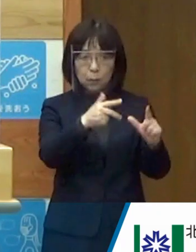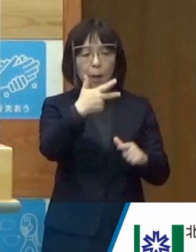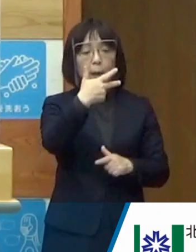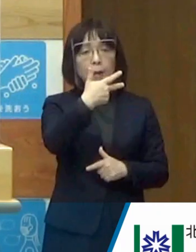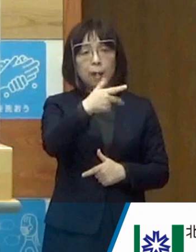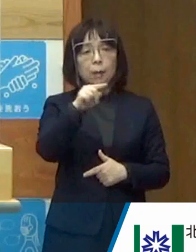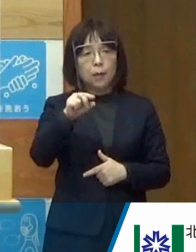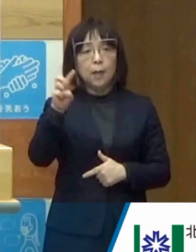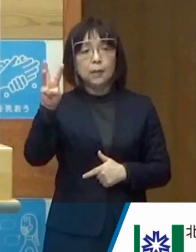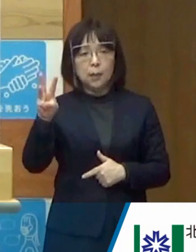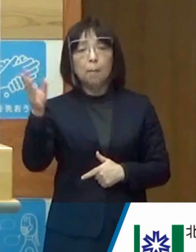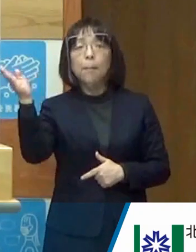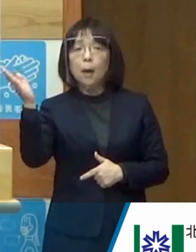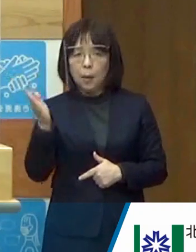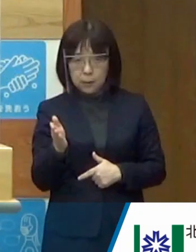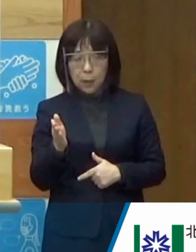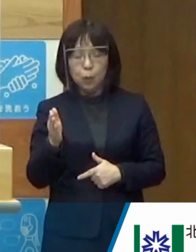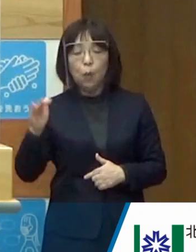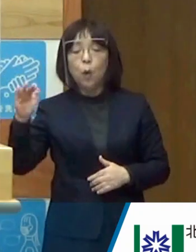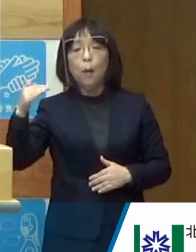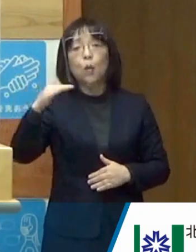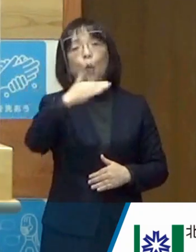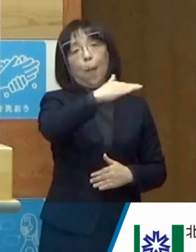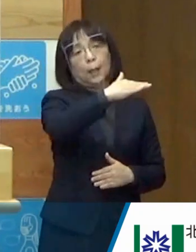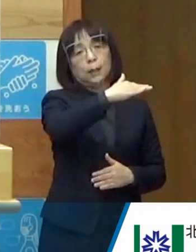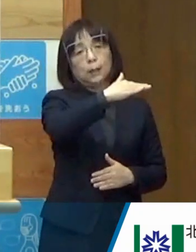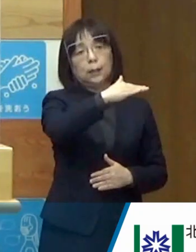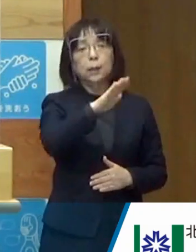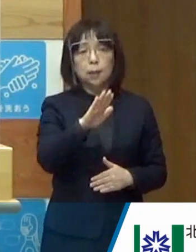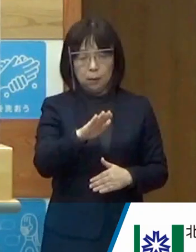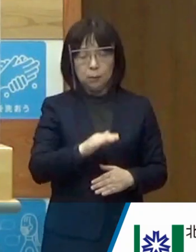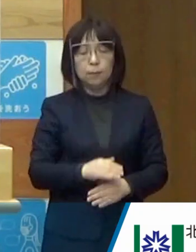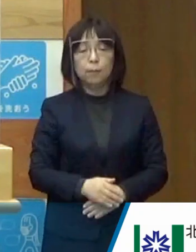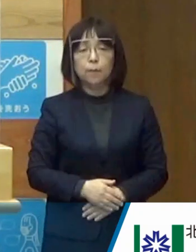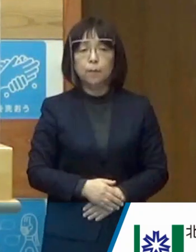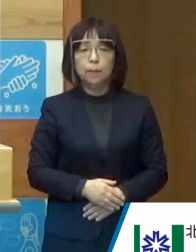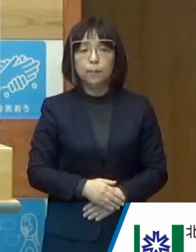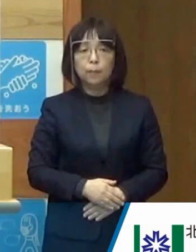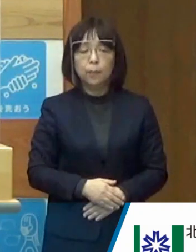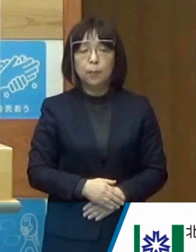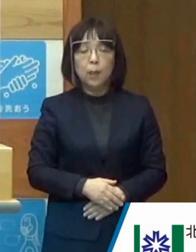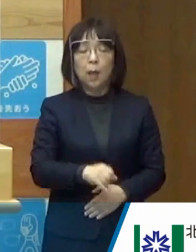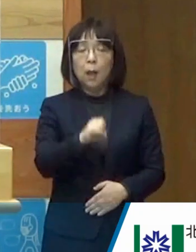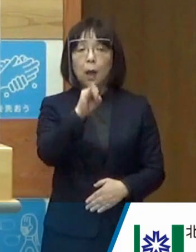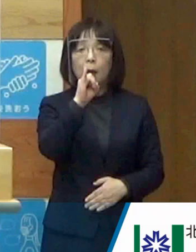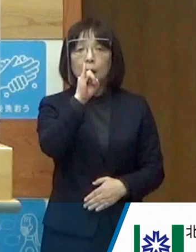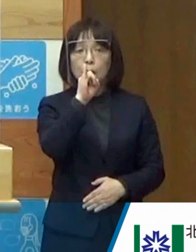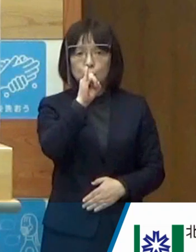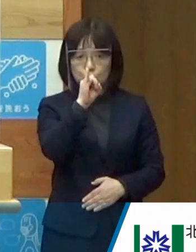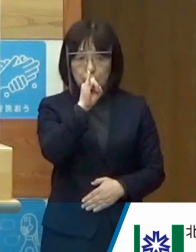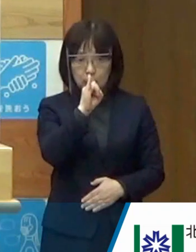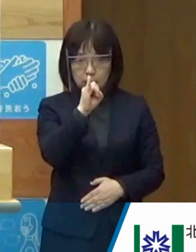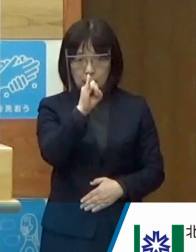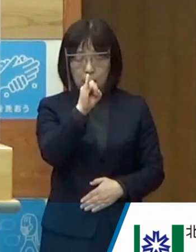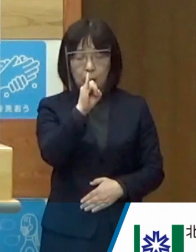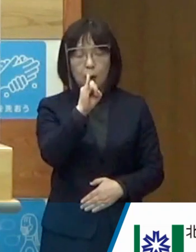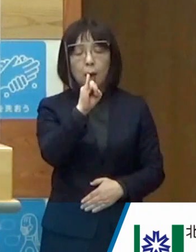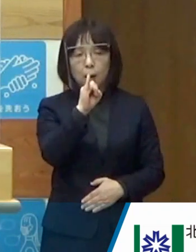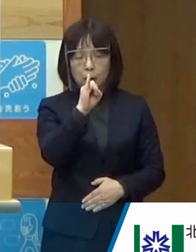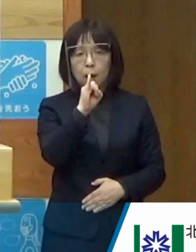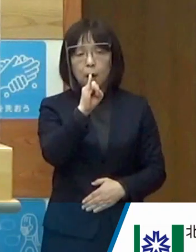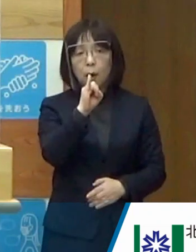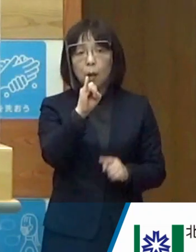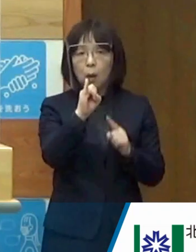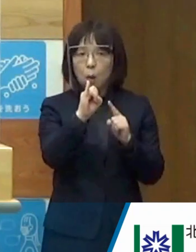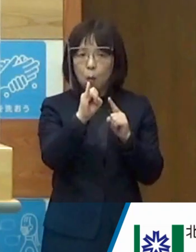7.3% ということで、これは横ばいということで推移をしています。季節性インフルエンザについてですけれども、